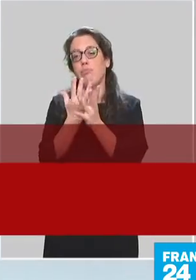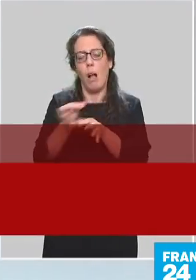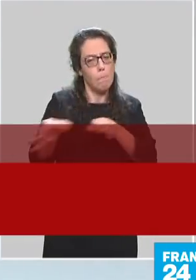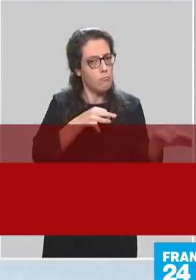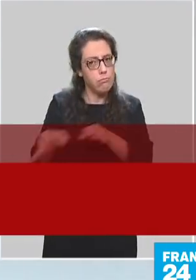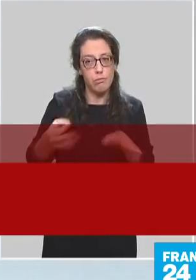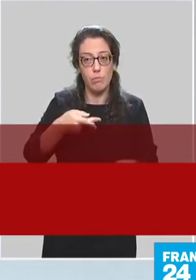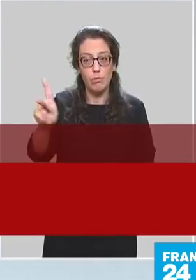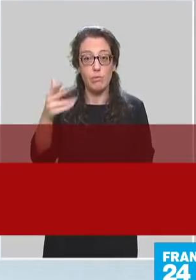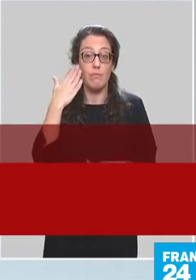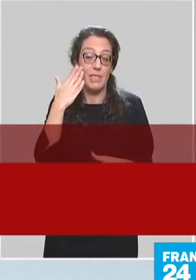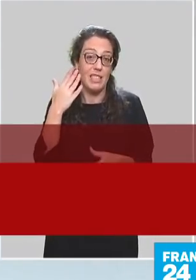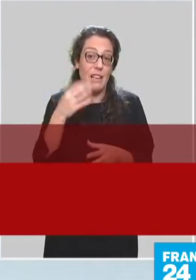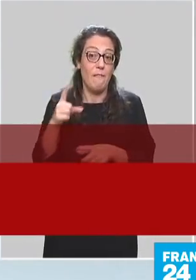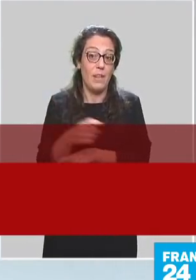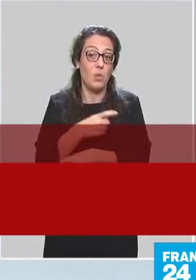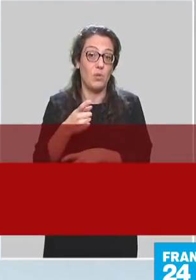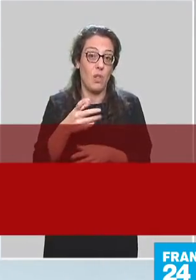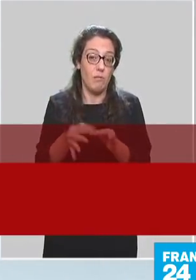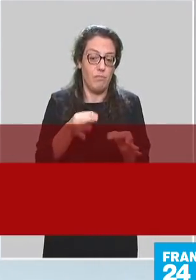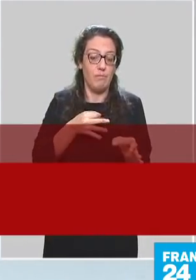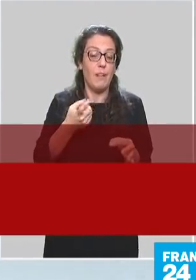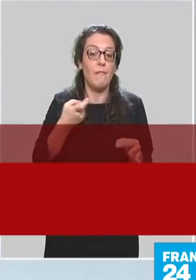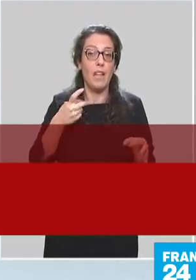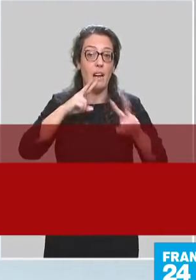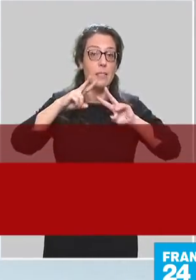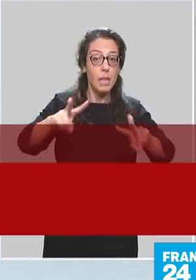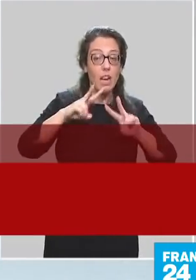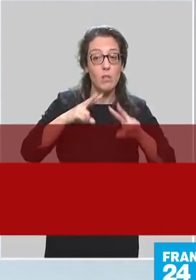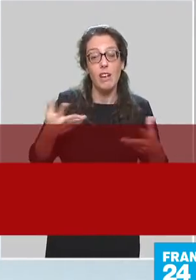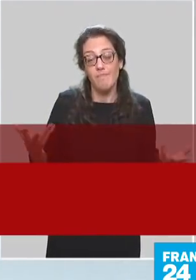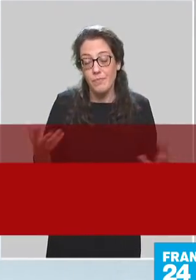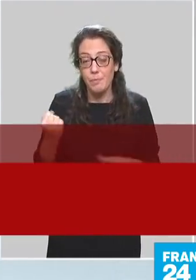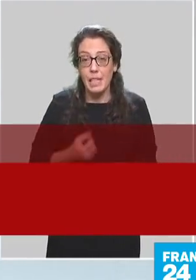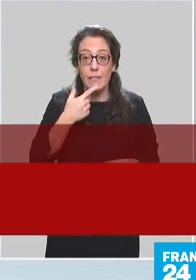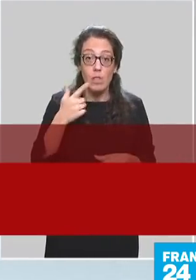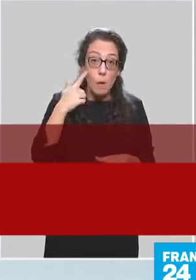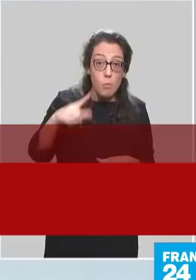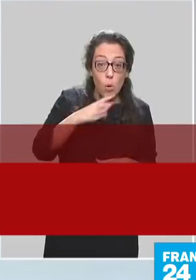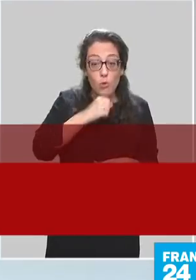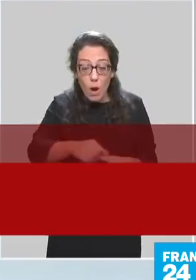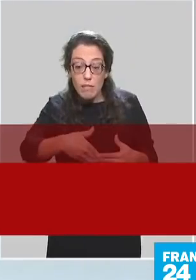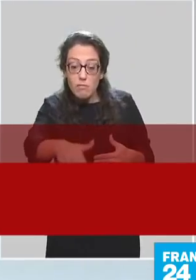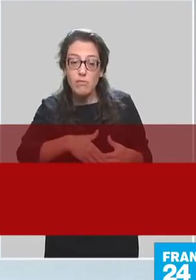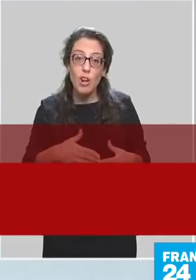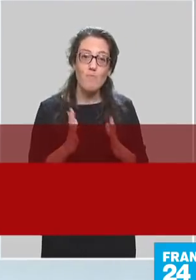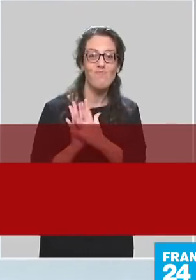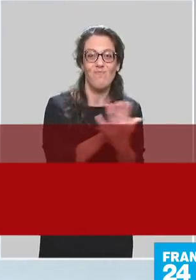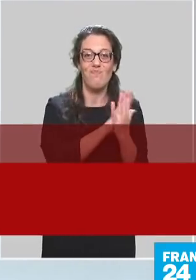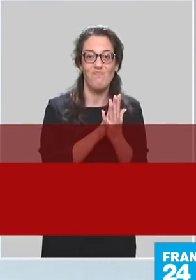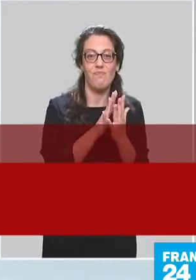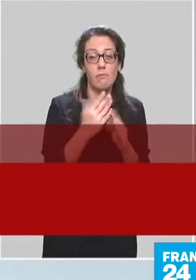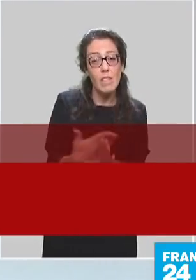notamment à transmission respiratoire. Pour passer les fêtes de fin d'année avec nos proches dans les meilleures conditions, mobilisons-nous individuellement, et